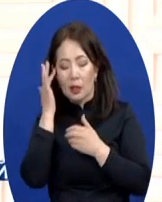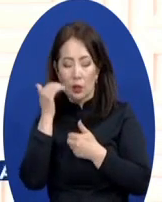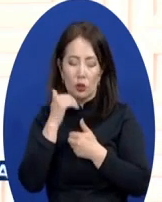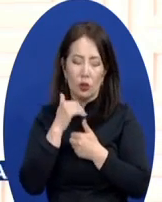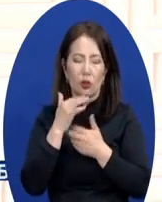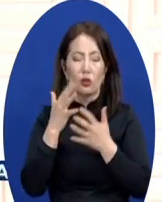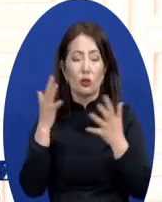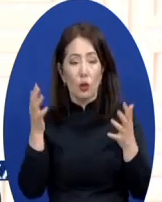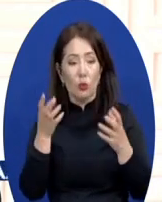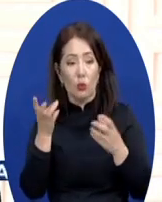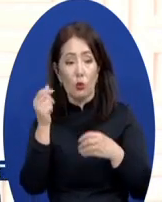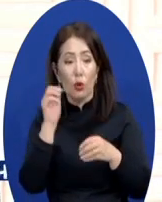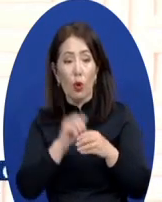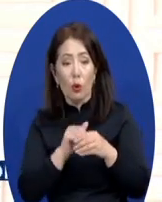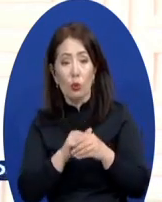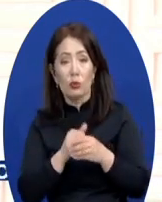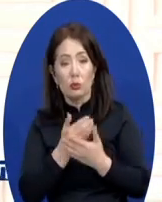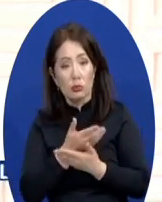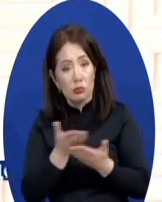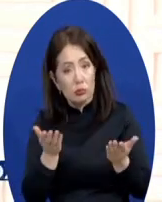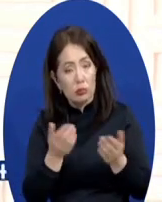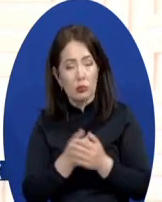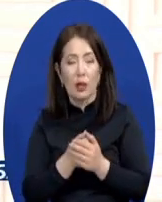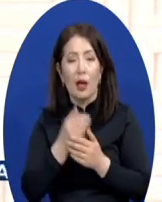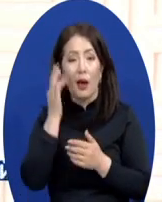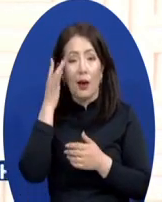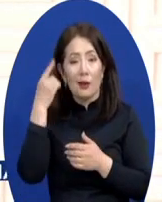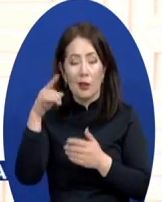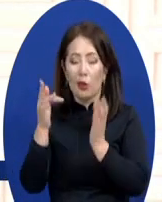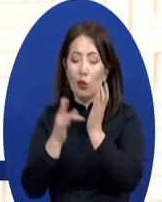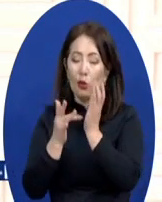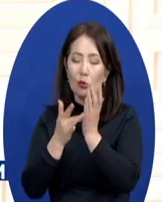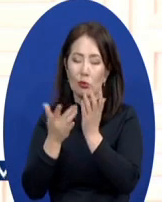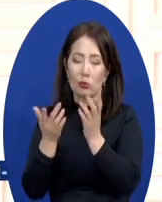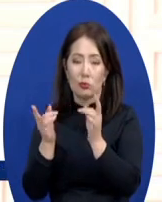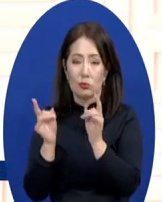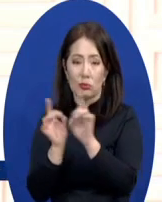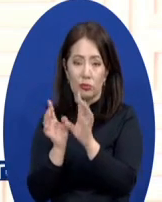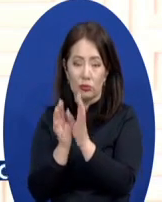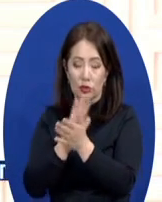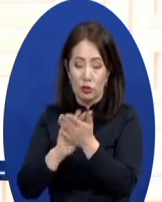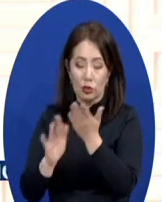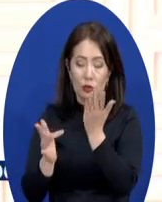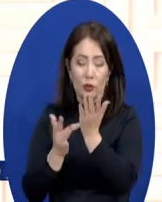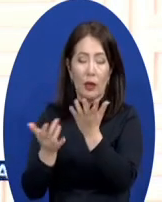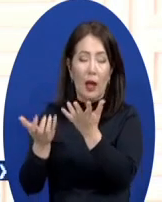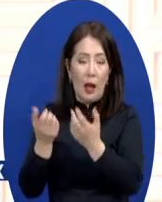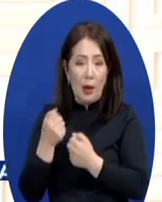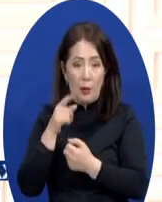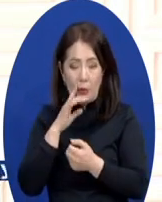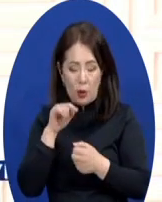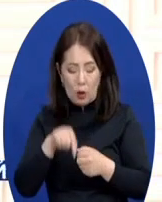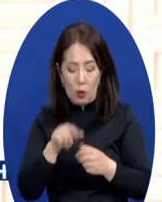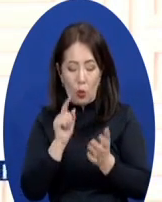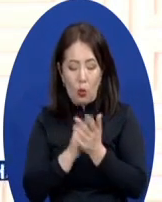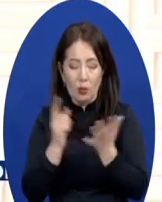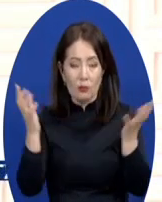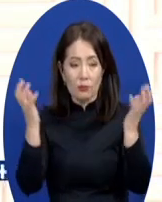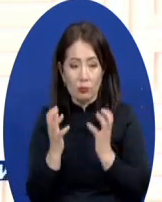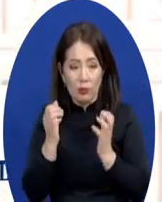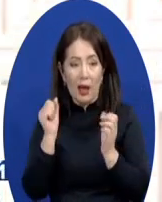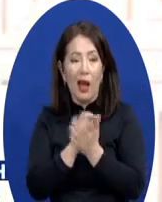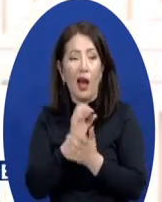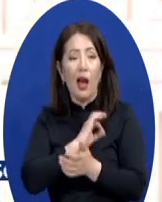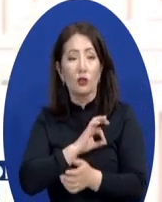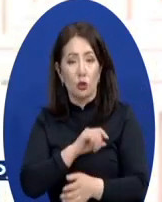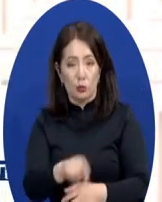дотоодын гадны томоохон хөрөнгө оруулалтууд, гадны энэ чиглийн техник технологиудын шин техник технологиудыг татхад энэ хурлын гол